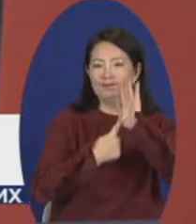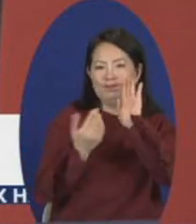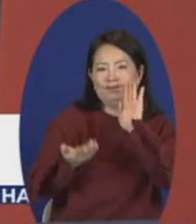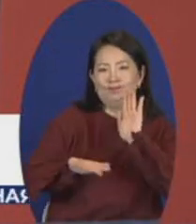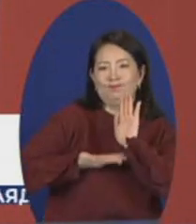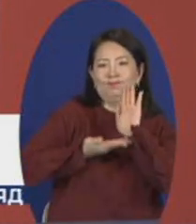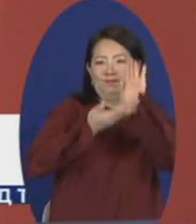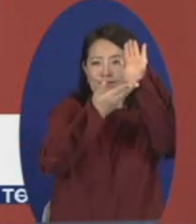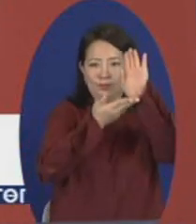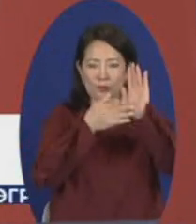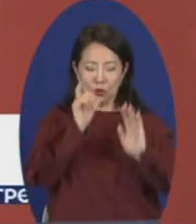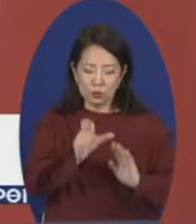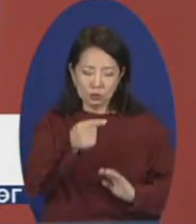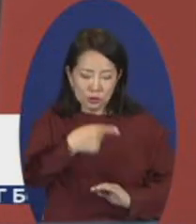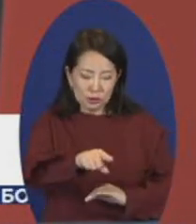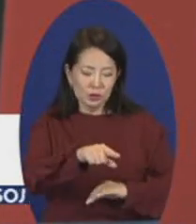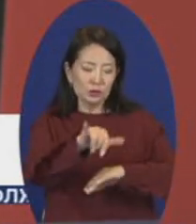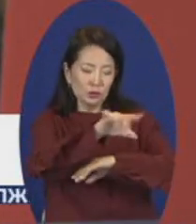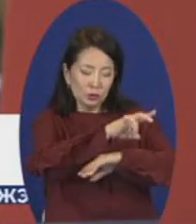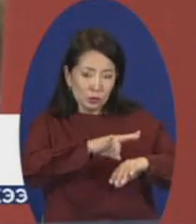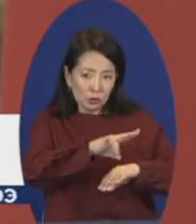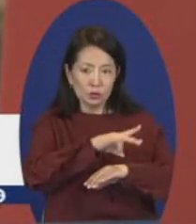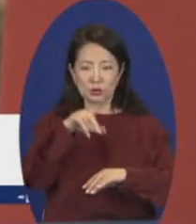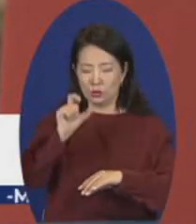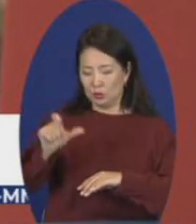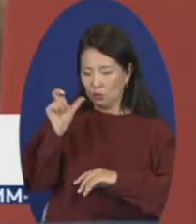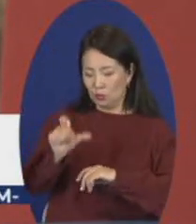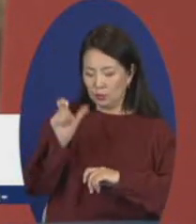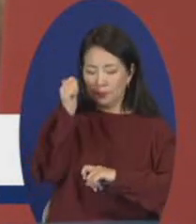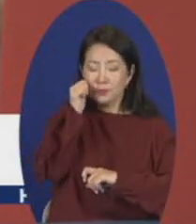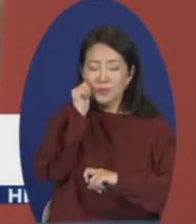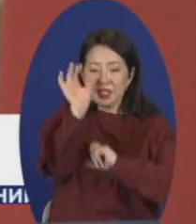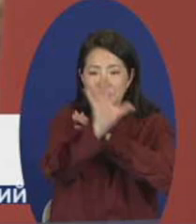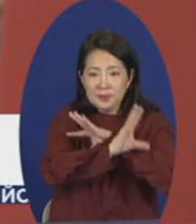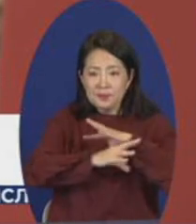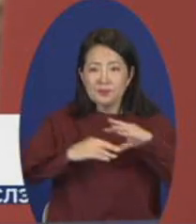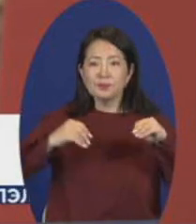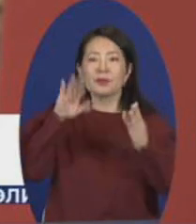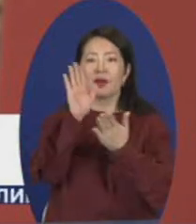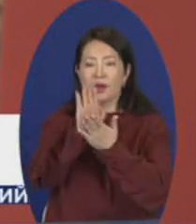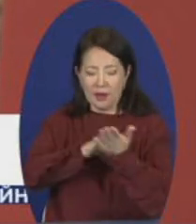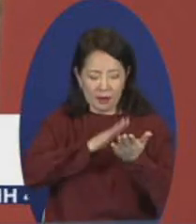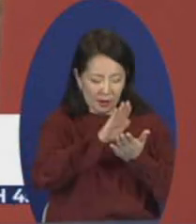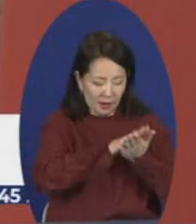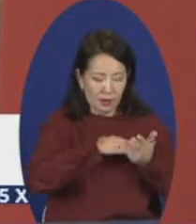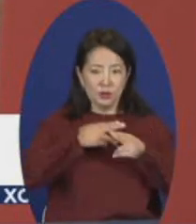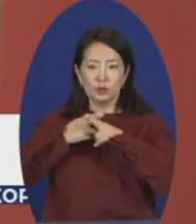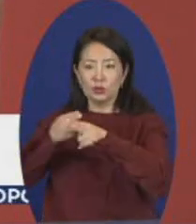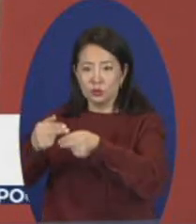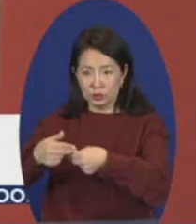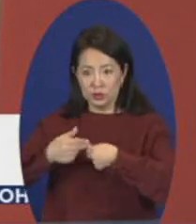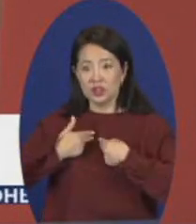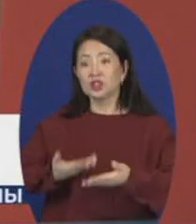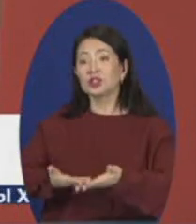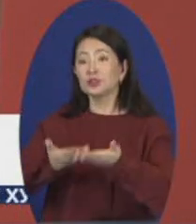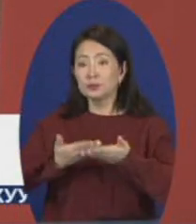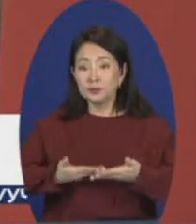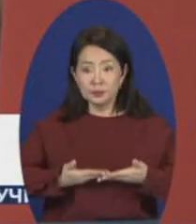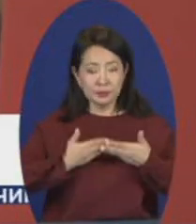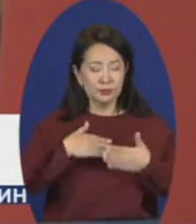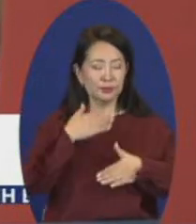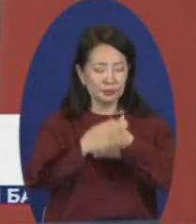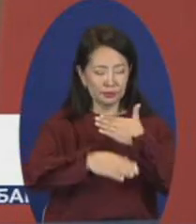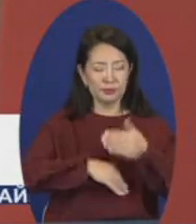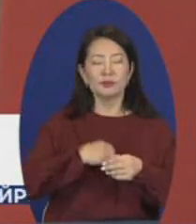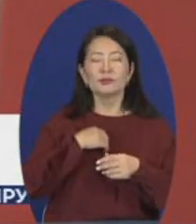нутаг, гүний газарт бие биеэ хайрлаж, бие биедээ тусалж, бие биеэ хүндэтгэж, бие биеэ дэмжиж